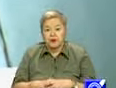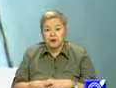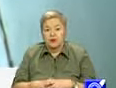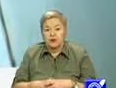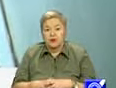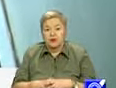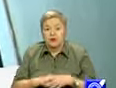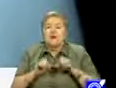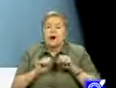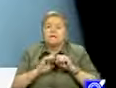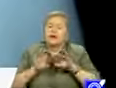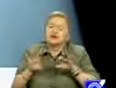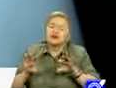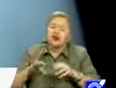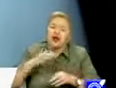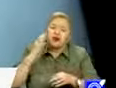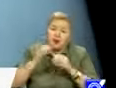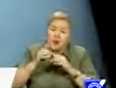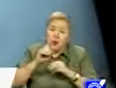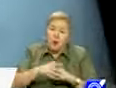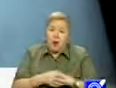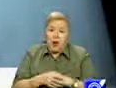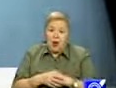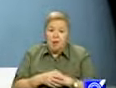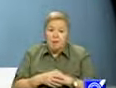si simplu si